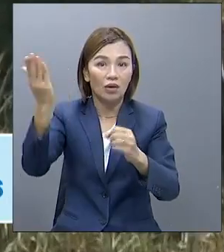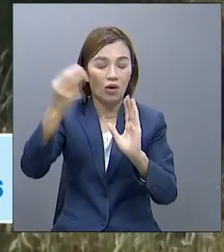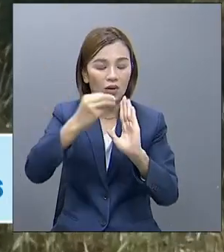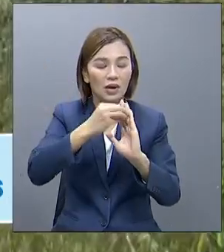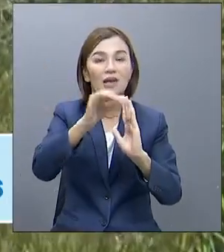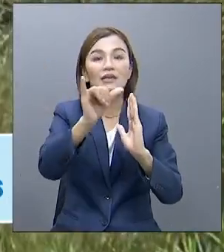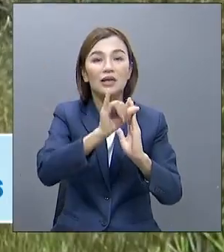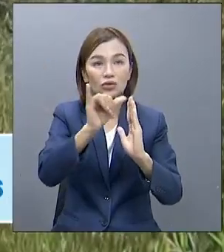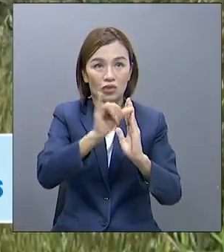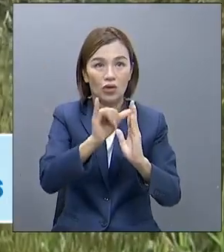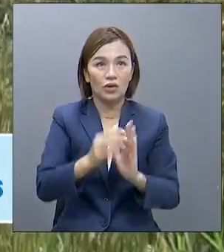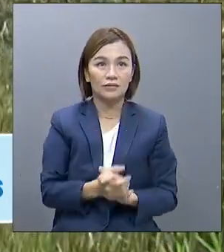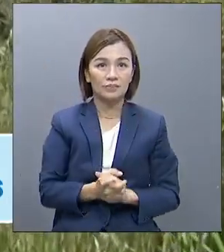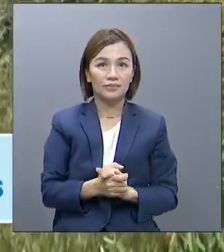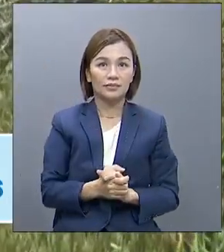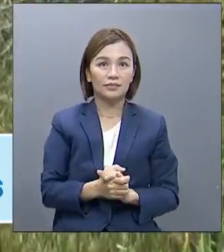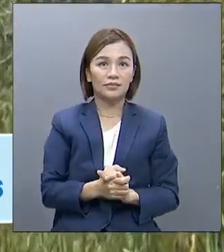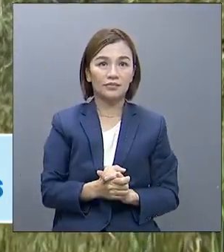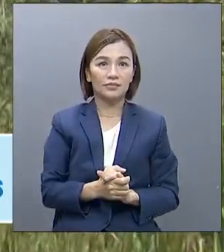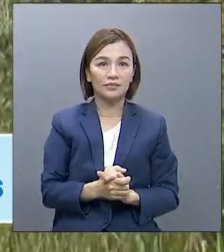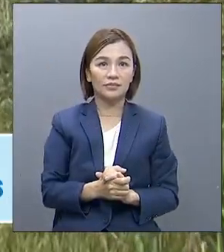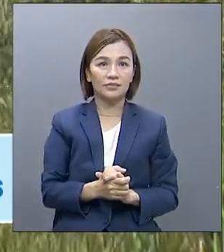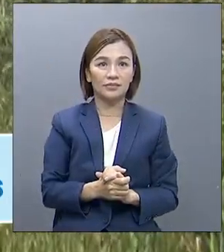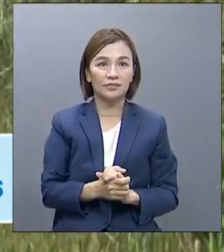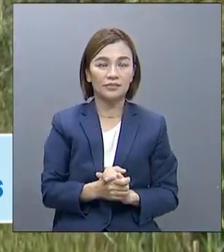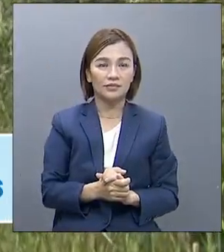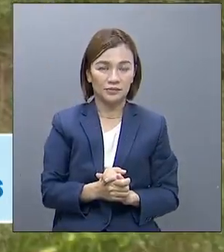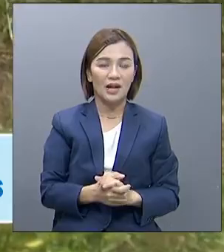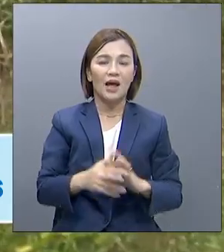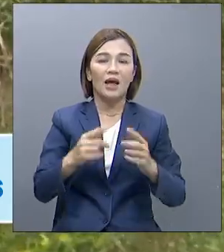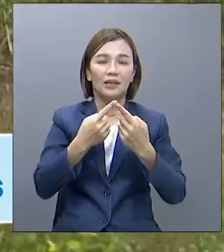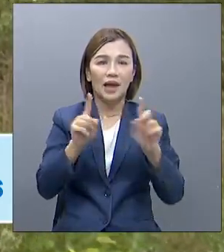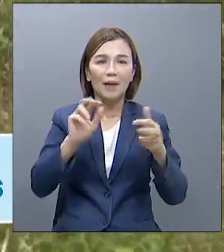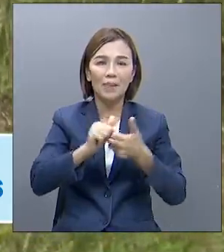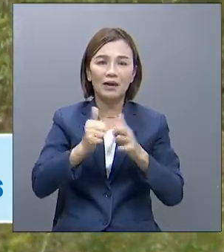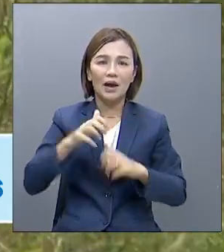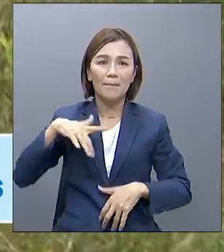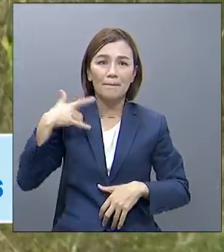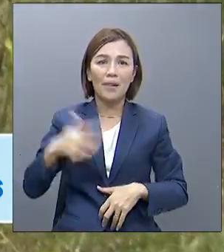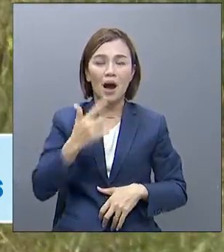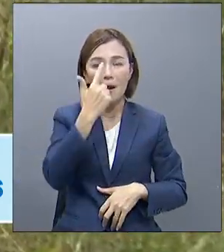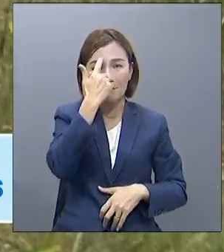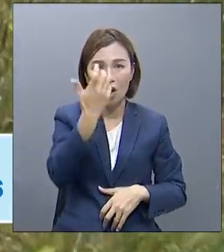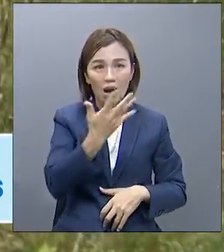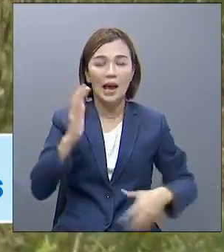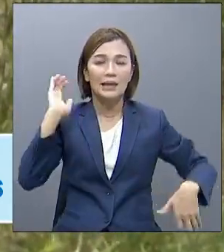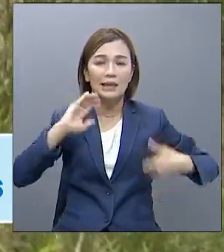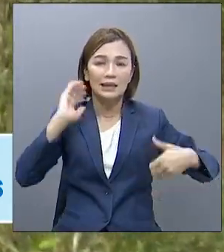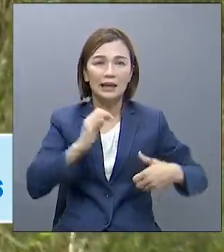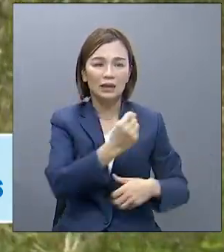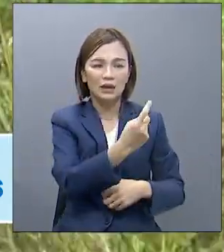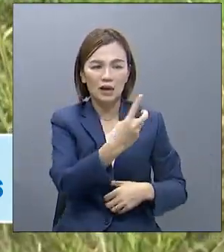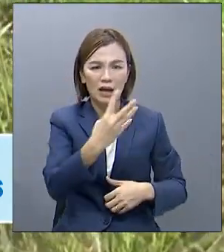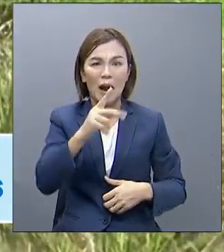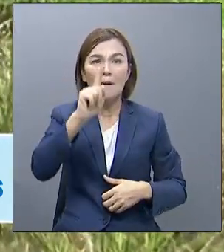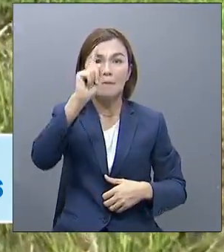ภอป่าติ้วจังหวัดยโสธรแต่ว่าได้รับความเดือดร้อนอย่างหนักเลยค่ะเนื่องจากมีฝูงลิงกว่า 1,000 ตัวที่อาศัยอยู่